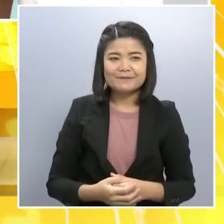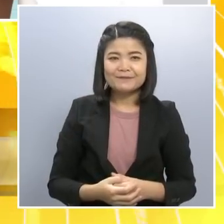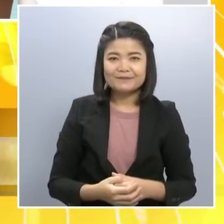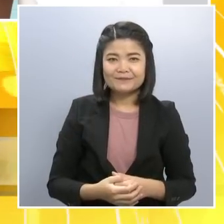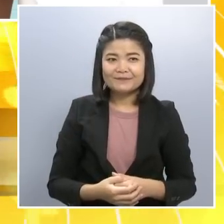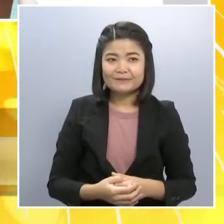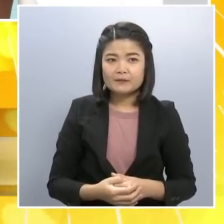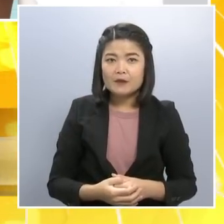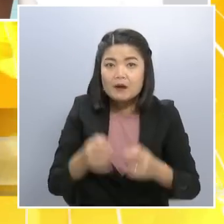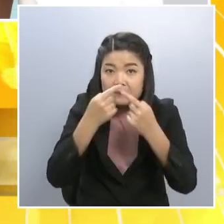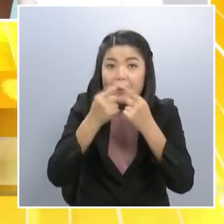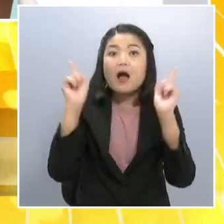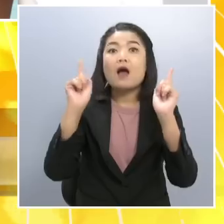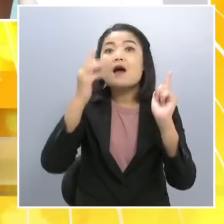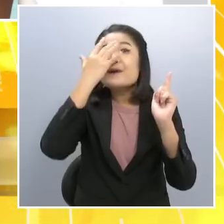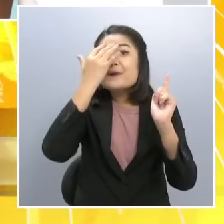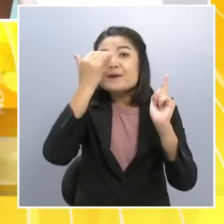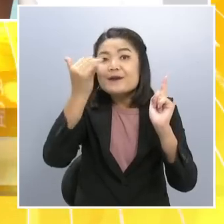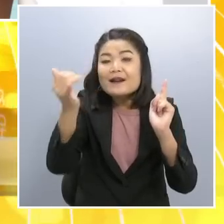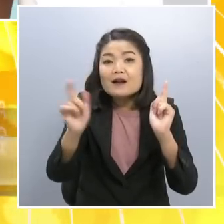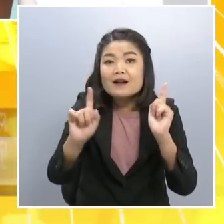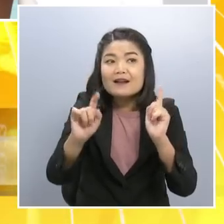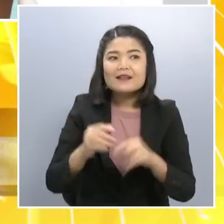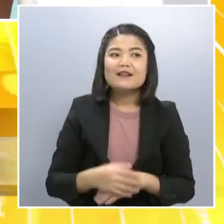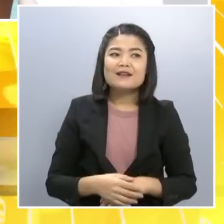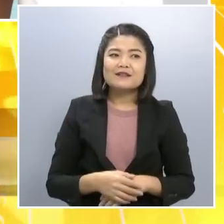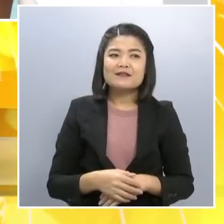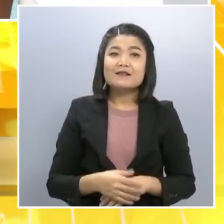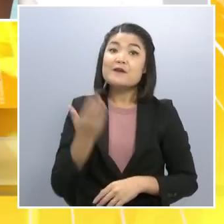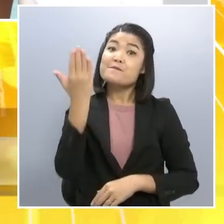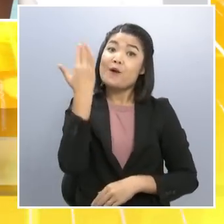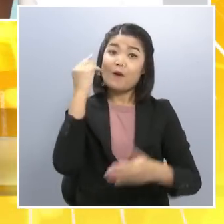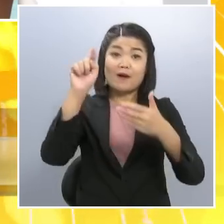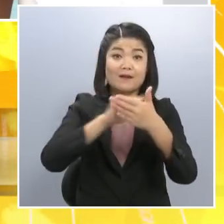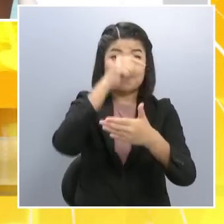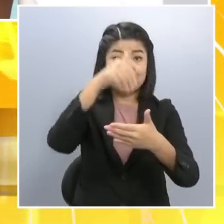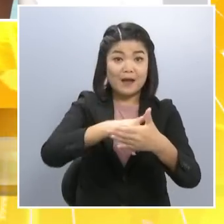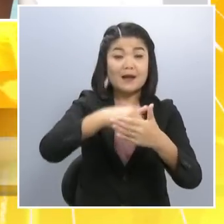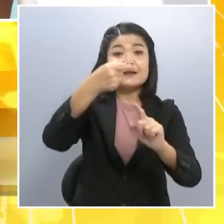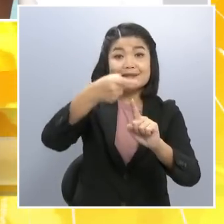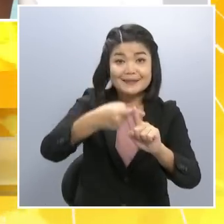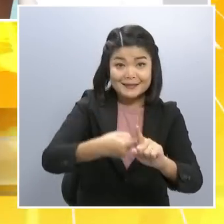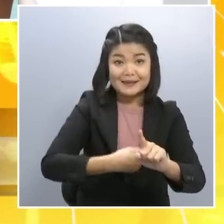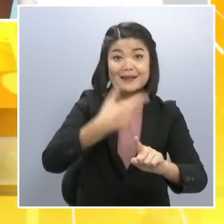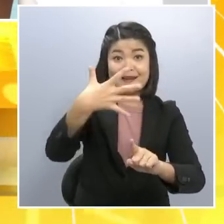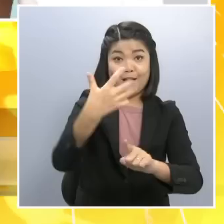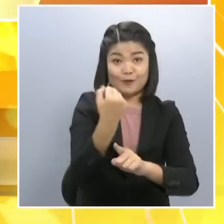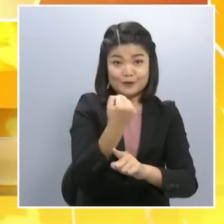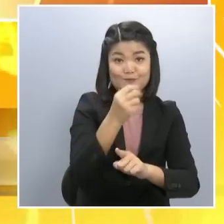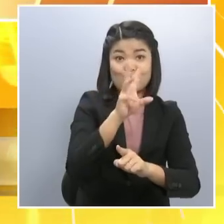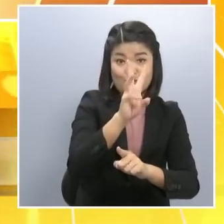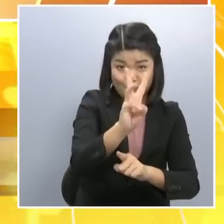มันเหลือเชื่อนะเพราะอะไรเหรองวดวันหลังเลือกตั้ง16พฤษภาคมเลือกตั้ง14ใช่ไหม ใช่ค่ะ